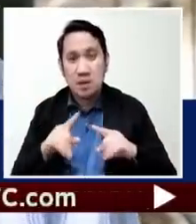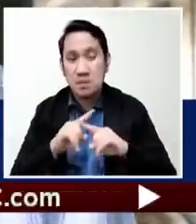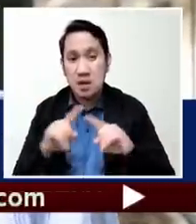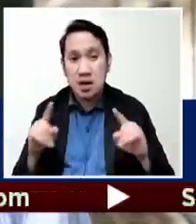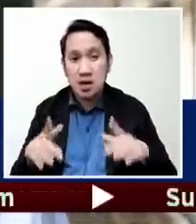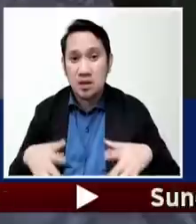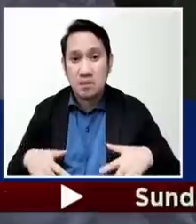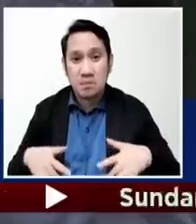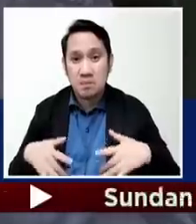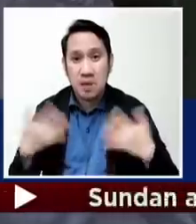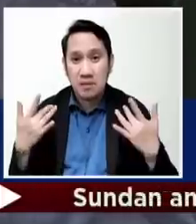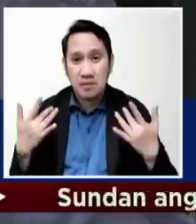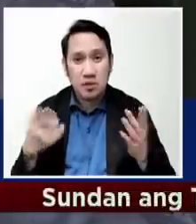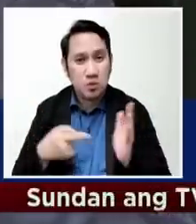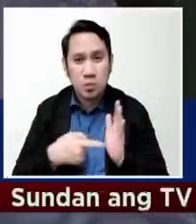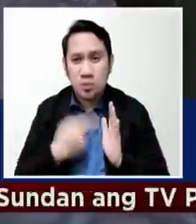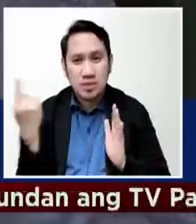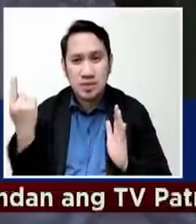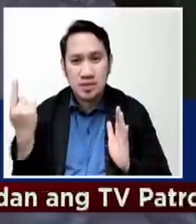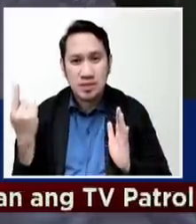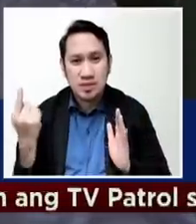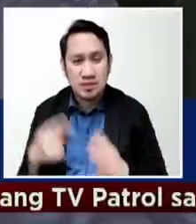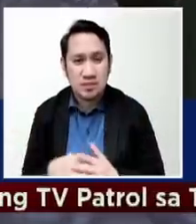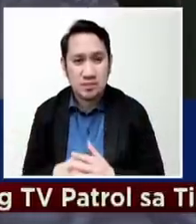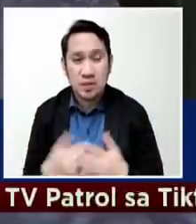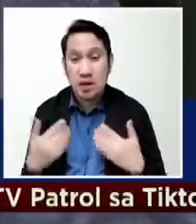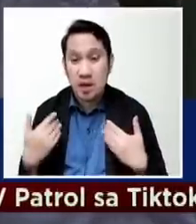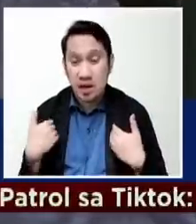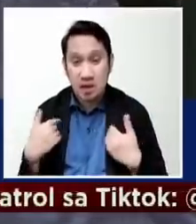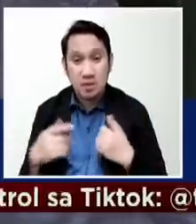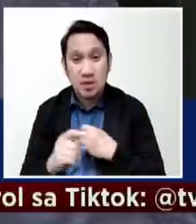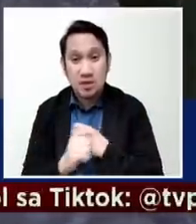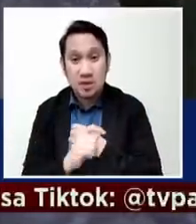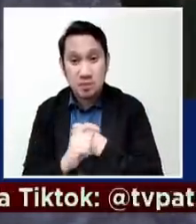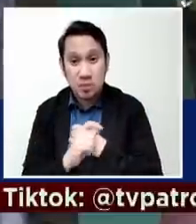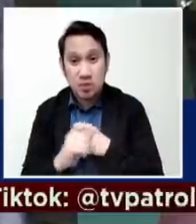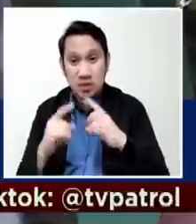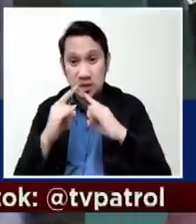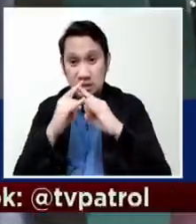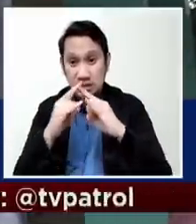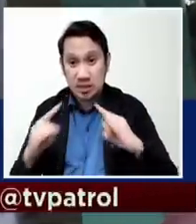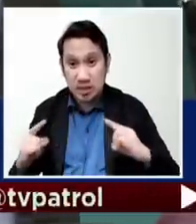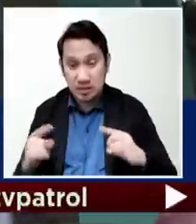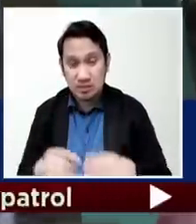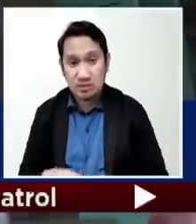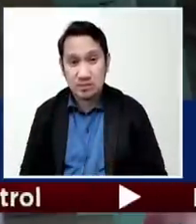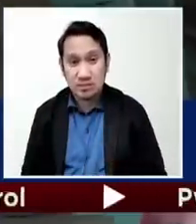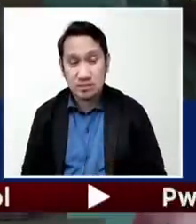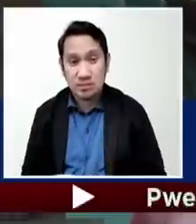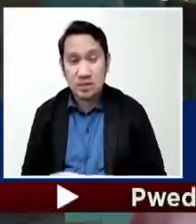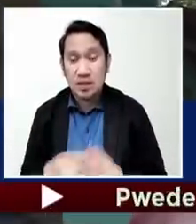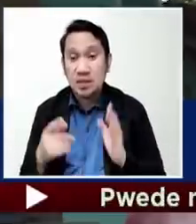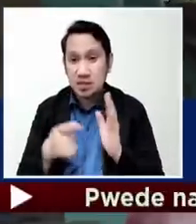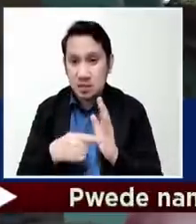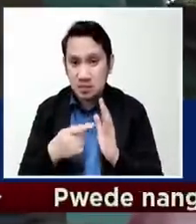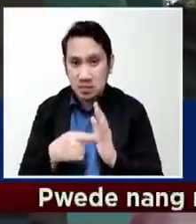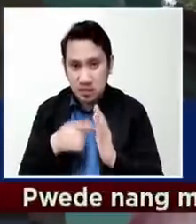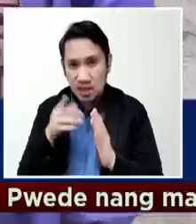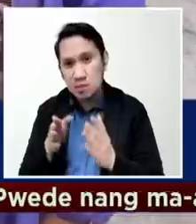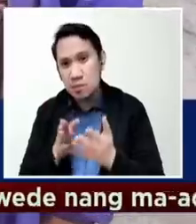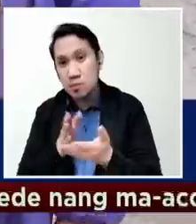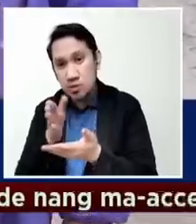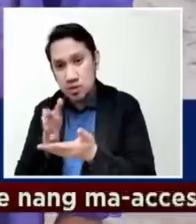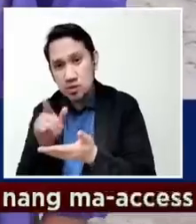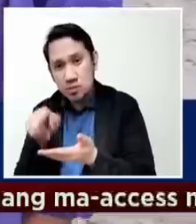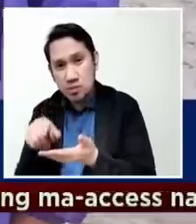di na eh. Gumawa muna ng pansamantalang tent si Mang Nori at Lorna. Minsan ay nakikituloy din sila sa mga